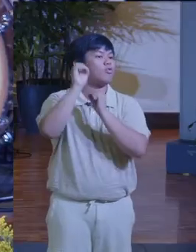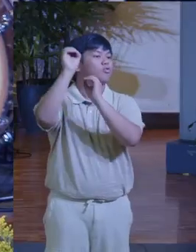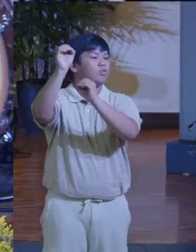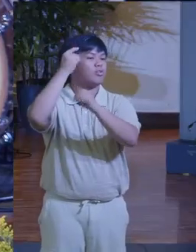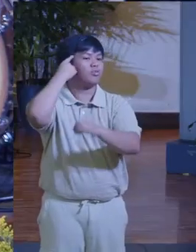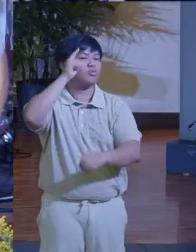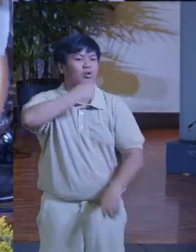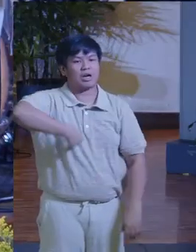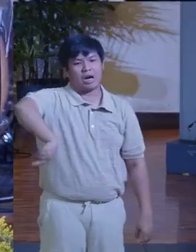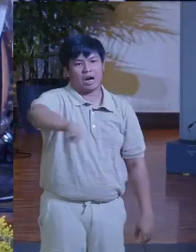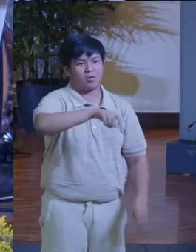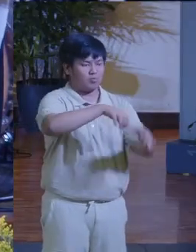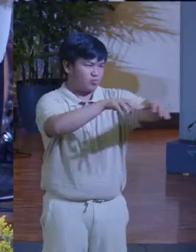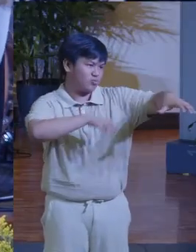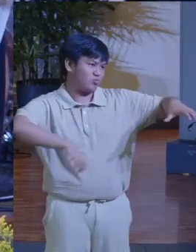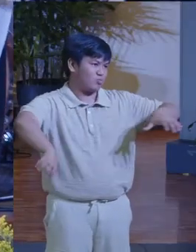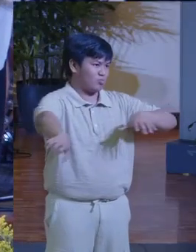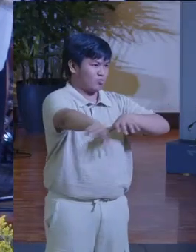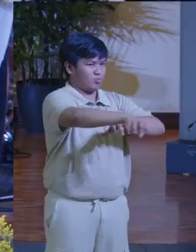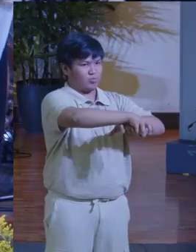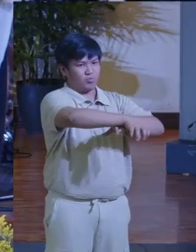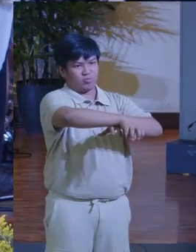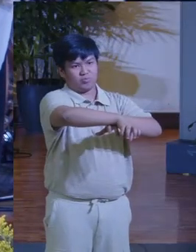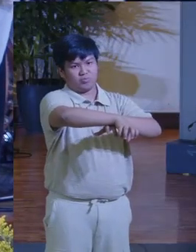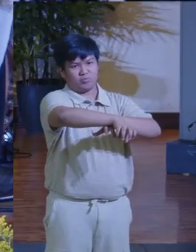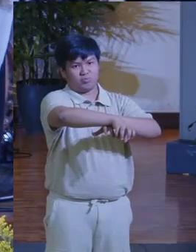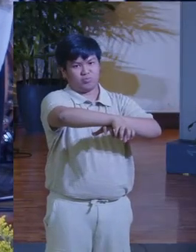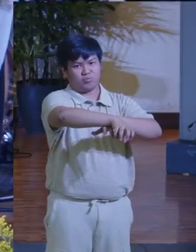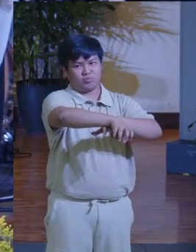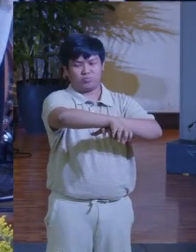sa ating pagbabayad sala sa krus.